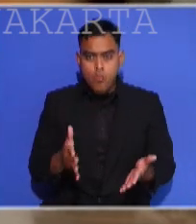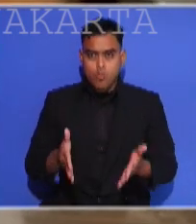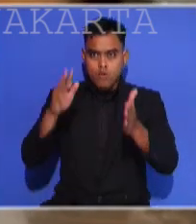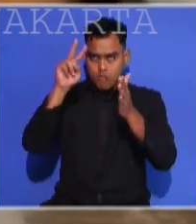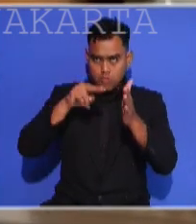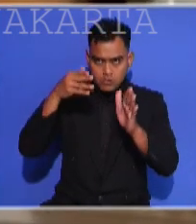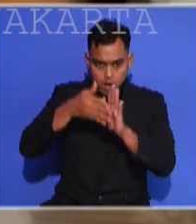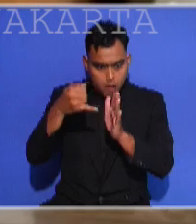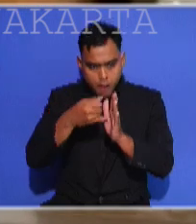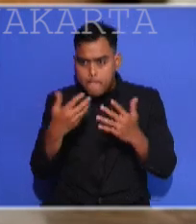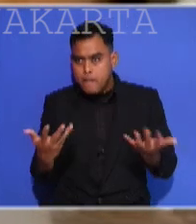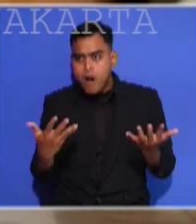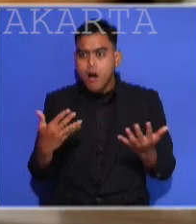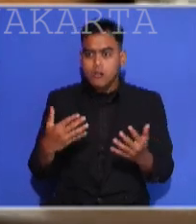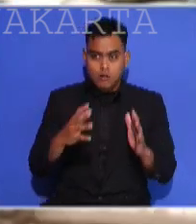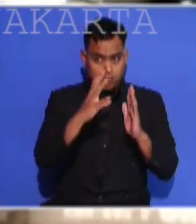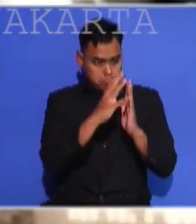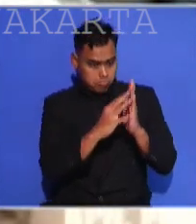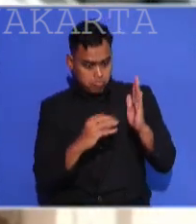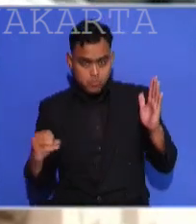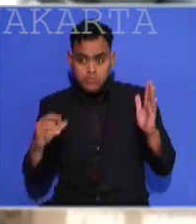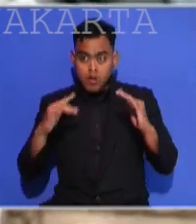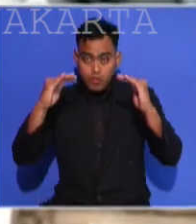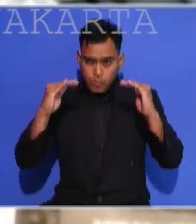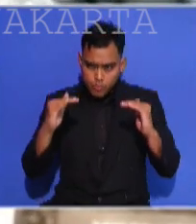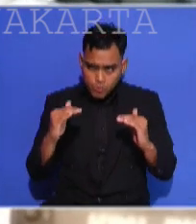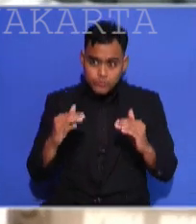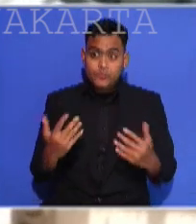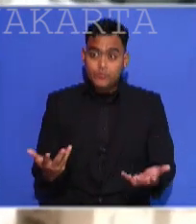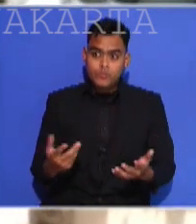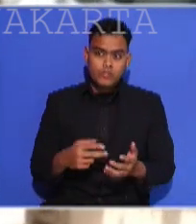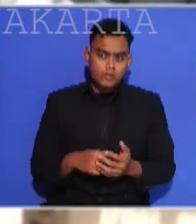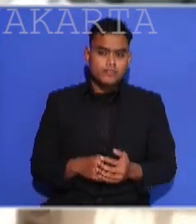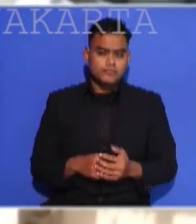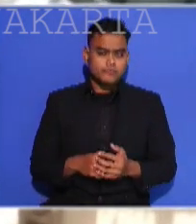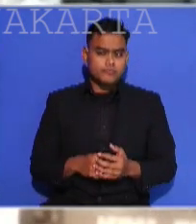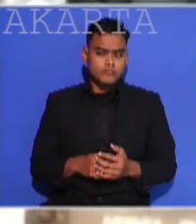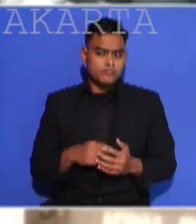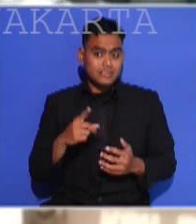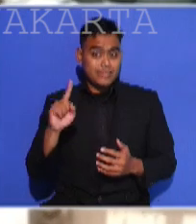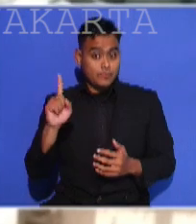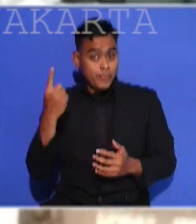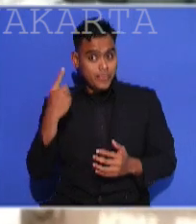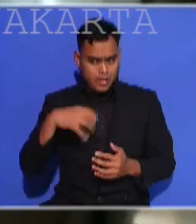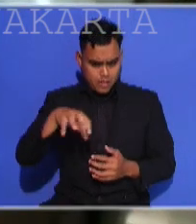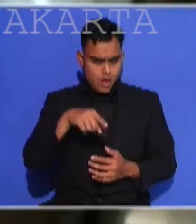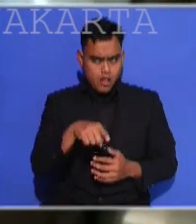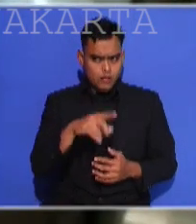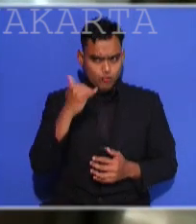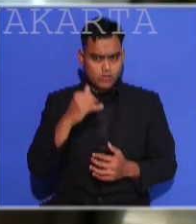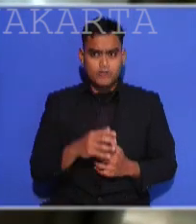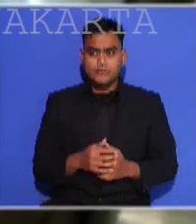susutnya luas lahan pertanian harus segera direspons oleh Pemda DIY dengan cara penegakan peraturan daerah